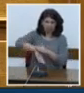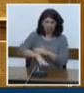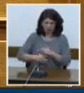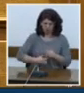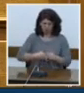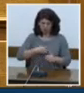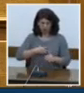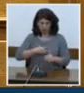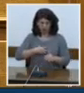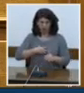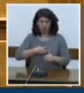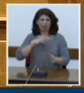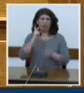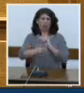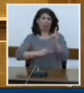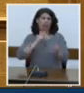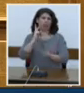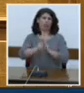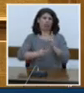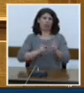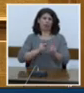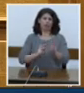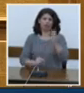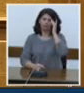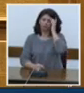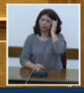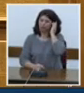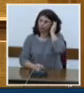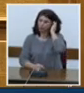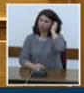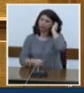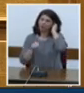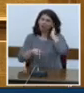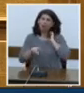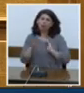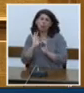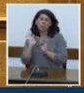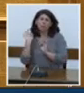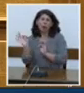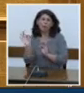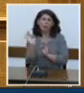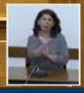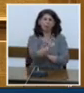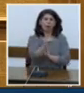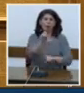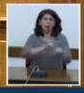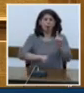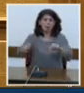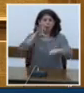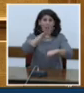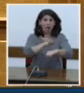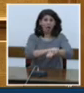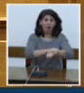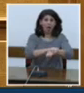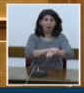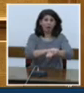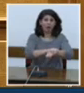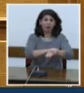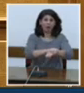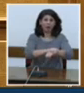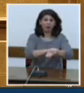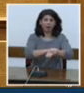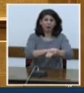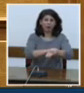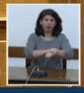διαβολών. Η λάσπη που εκτινάσεται κρύβει τελικά τους ενόχους από το βλέμμα της κοινωνίας και της